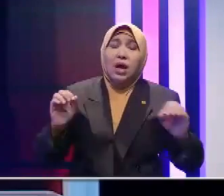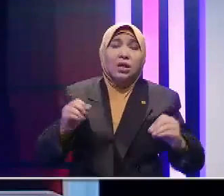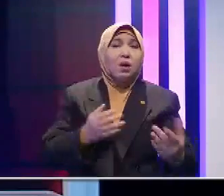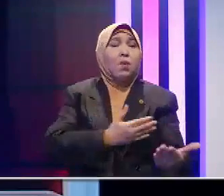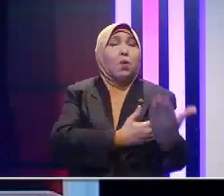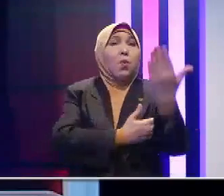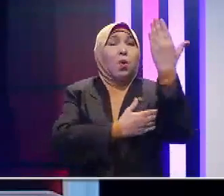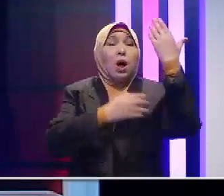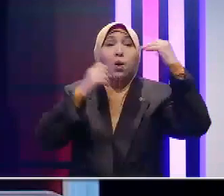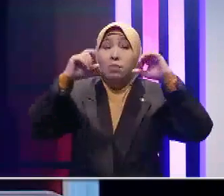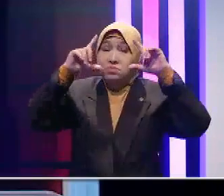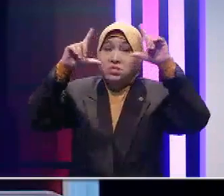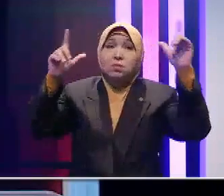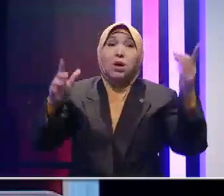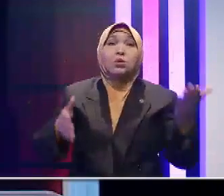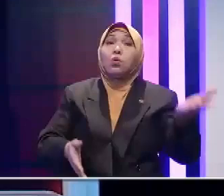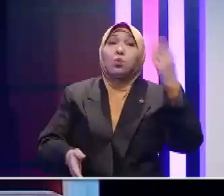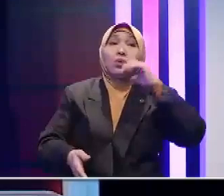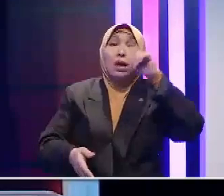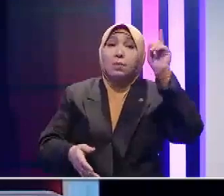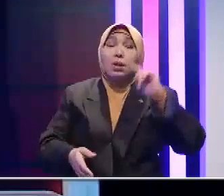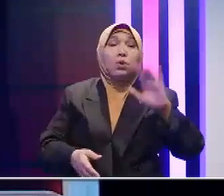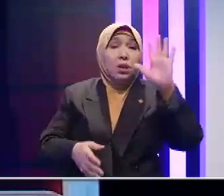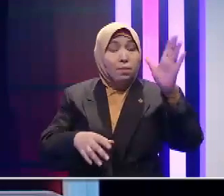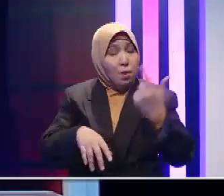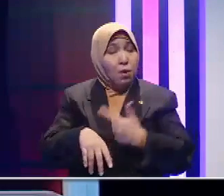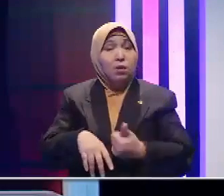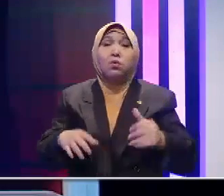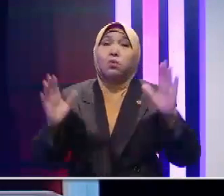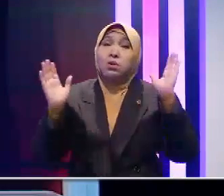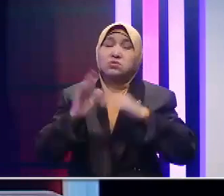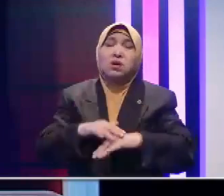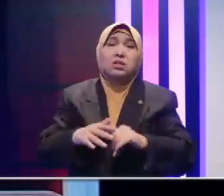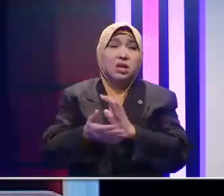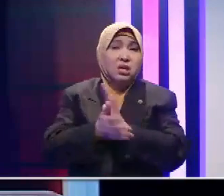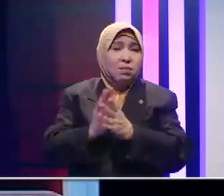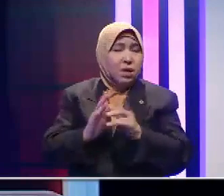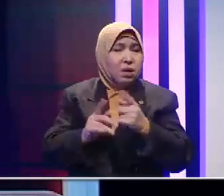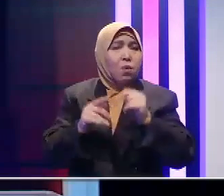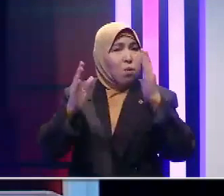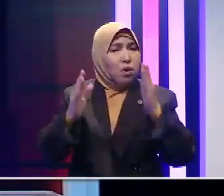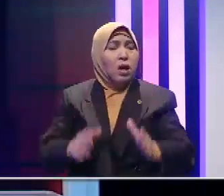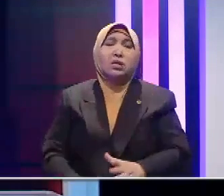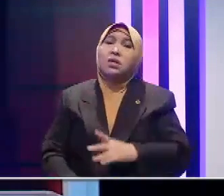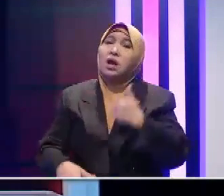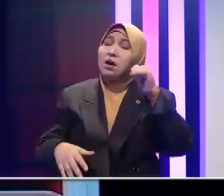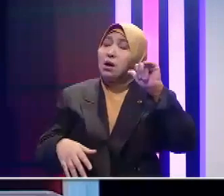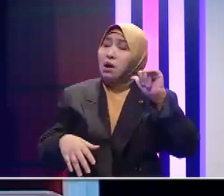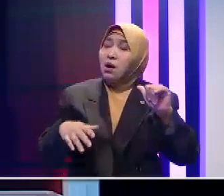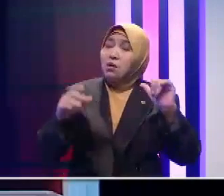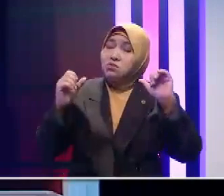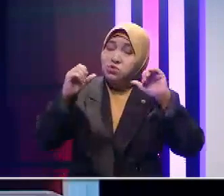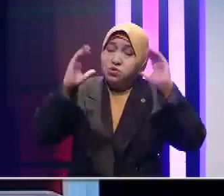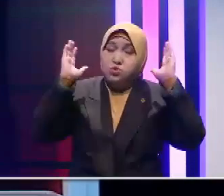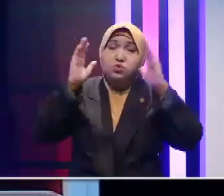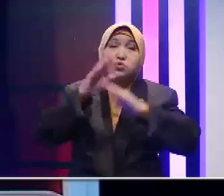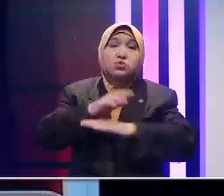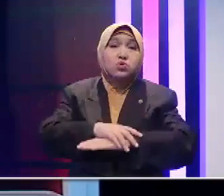subuh. Dulu tak ada pun nak waktu 5 waktu dengan solat. Tapi bila orang ingat 5 waktu solat ni,